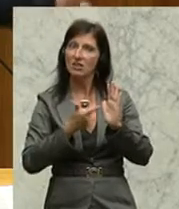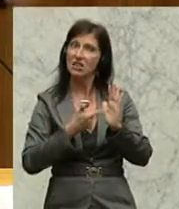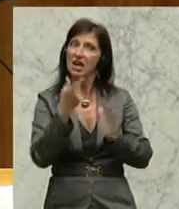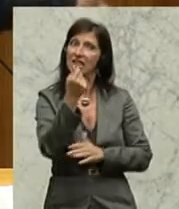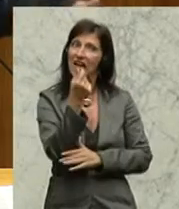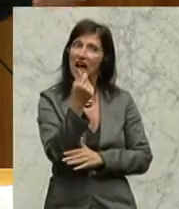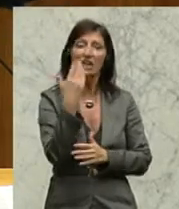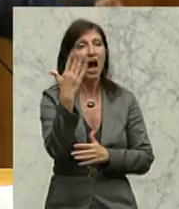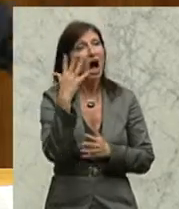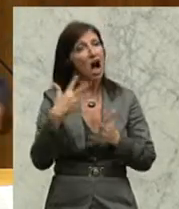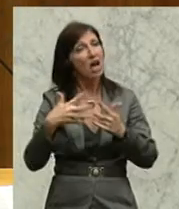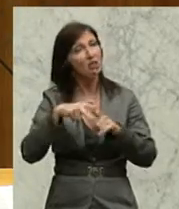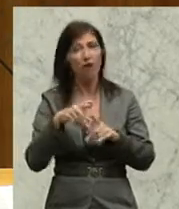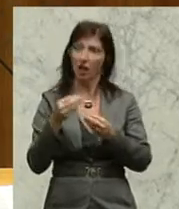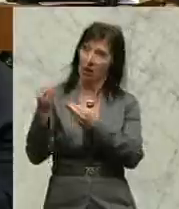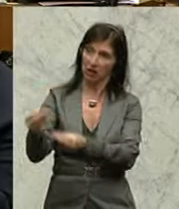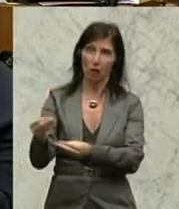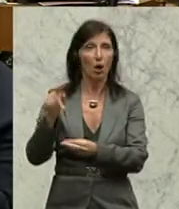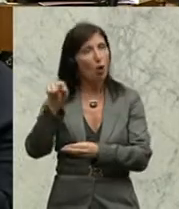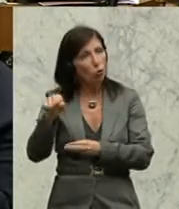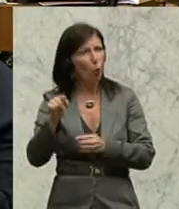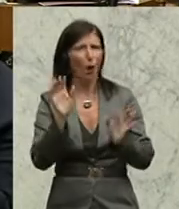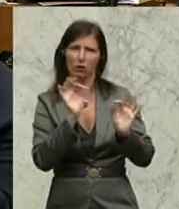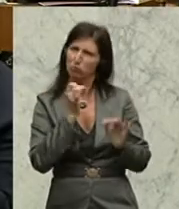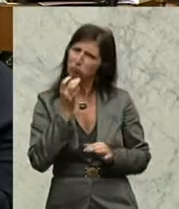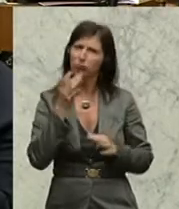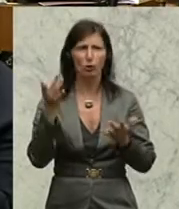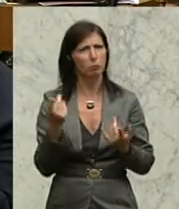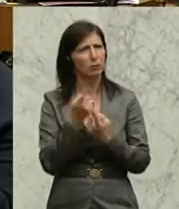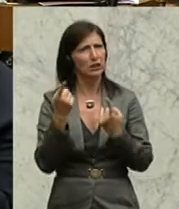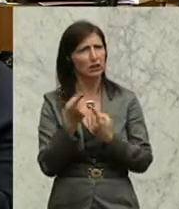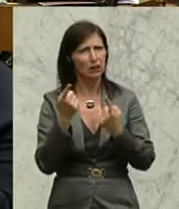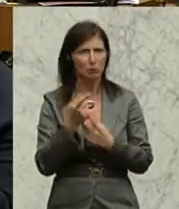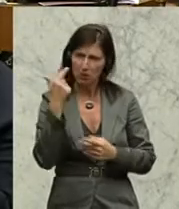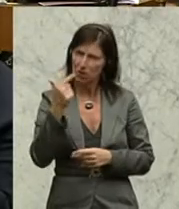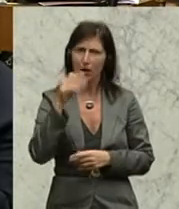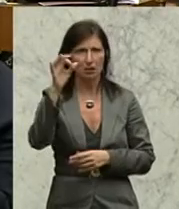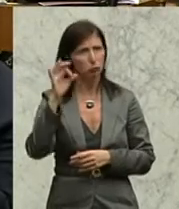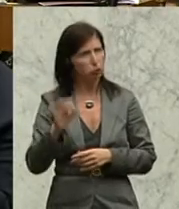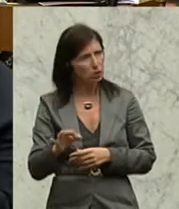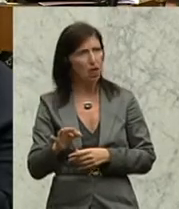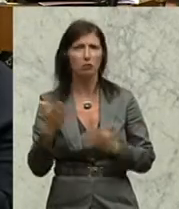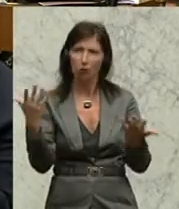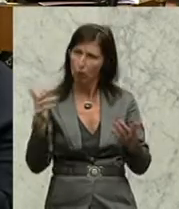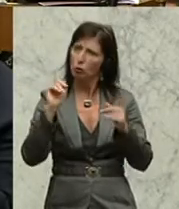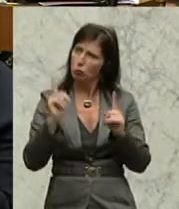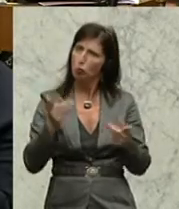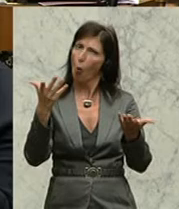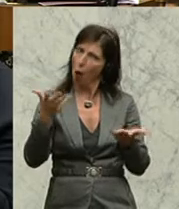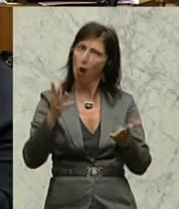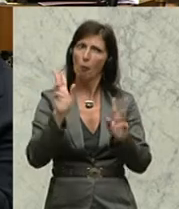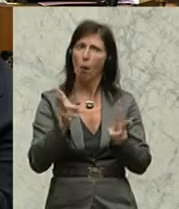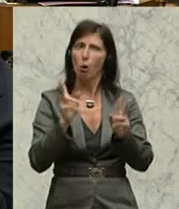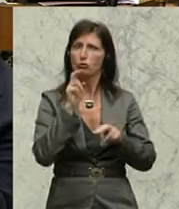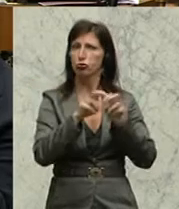ort die betriebe die angestellten arbeiter dort beschäftigt dann soll er das 20 prozent davon von 1000 euro maximal absetzen können auch eine